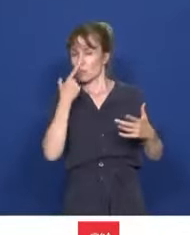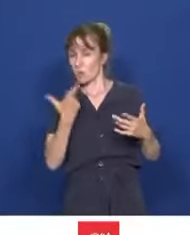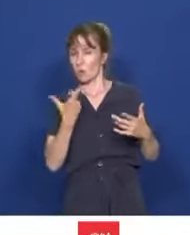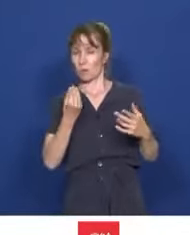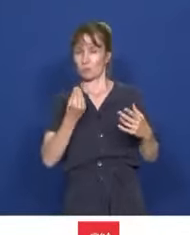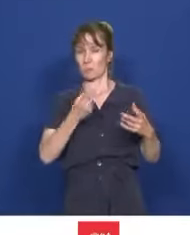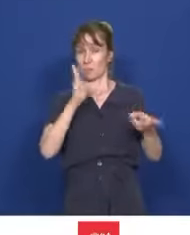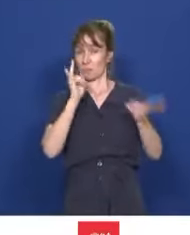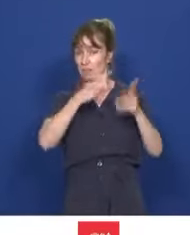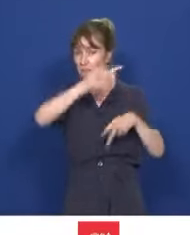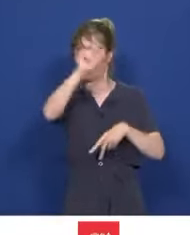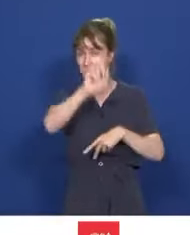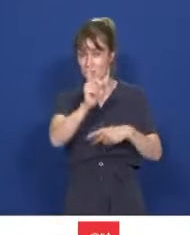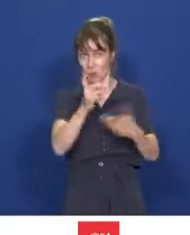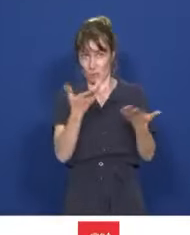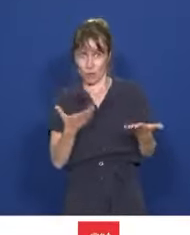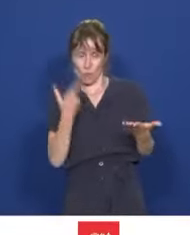onéreux.